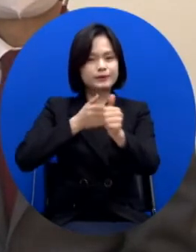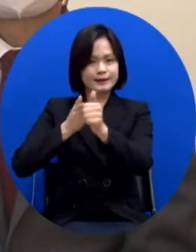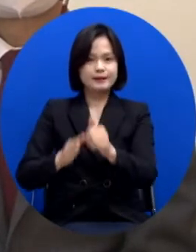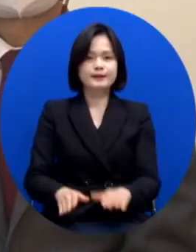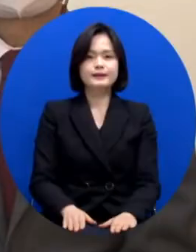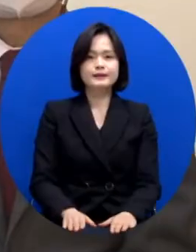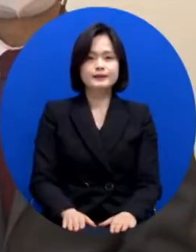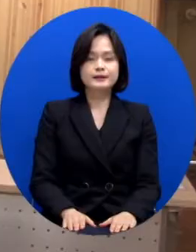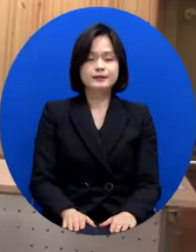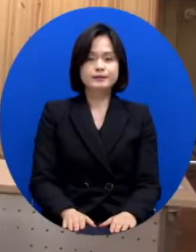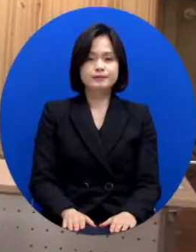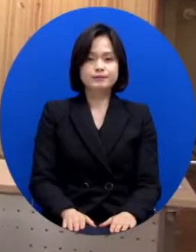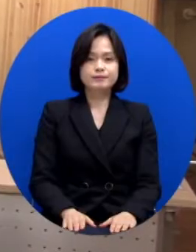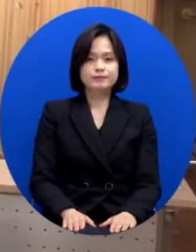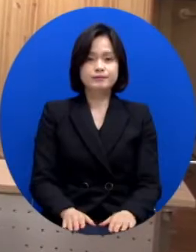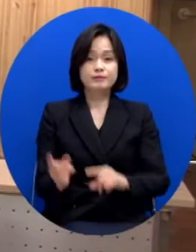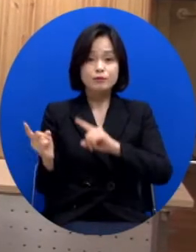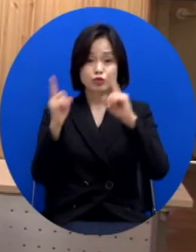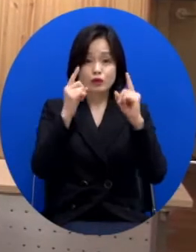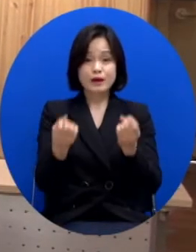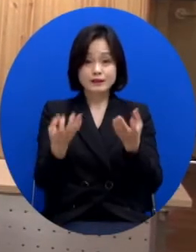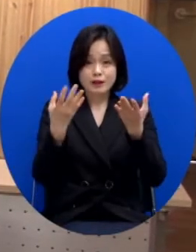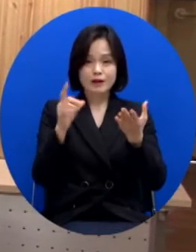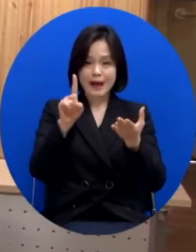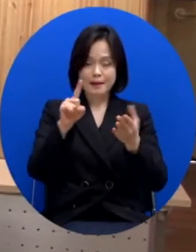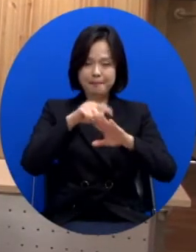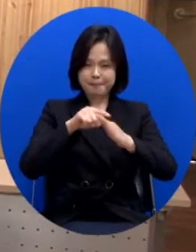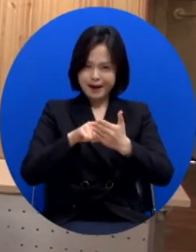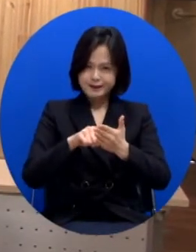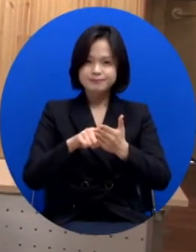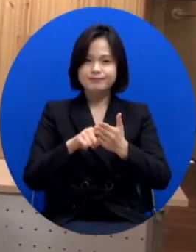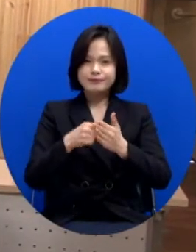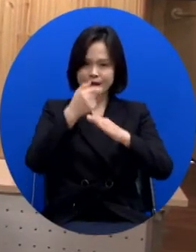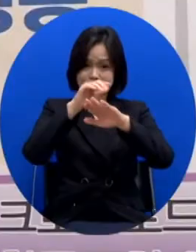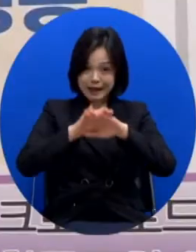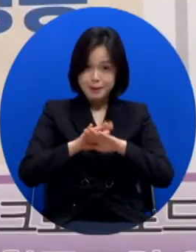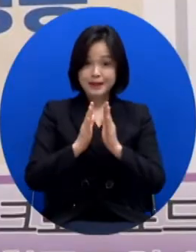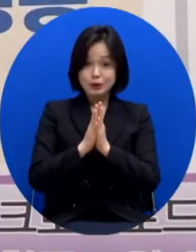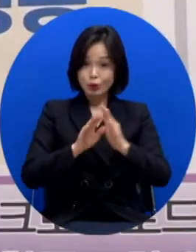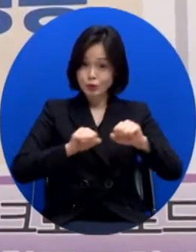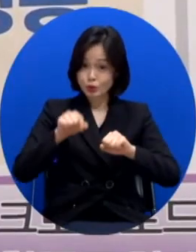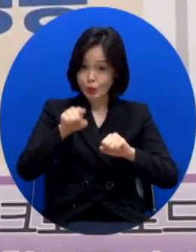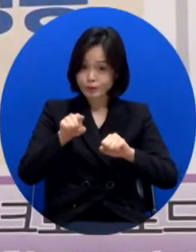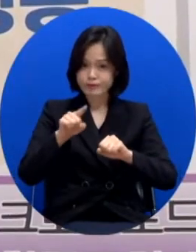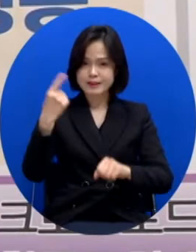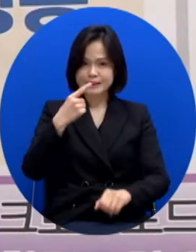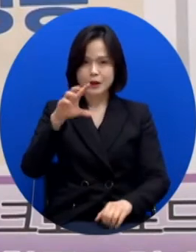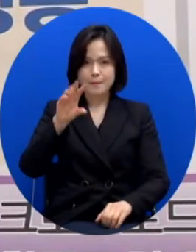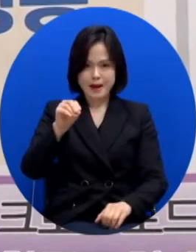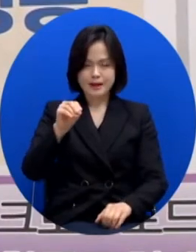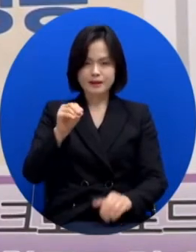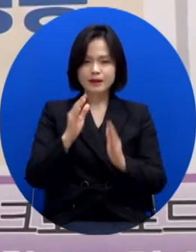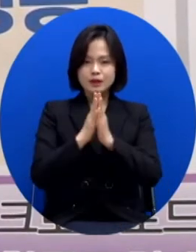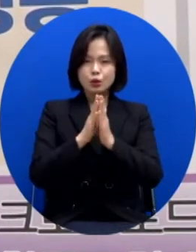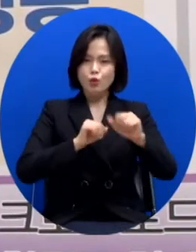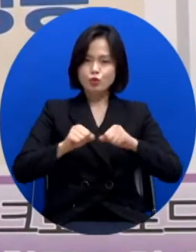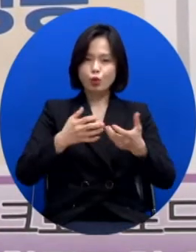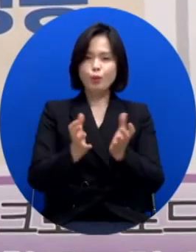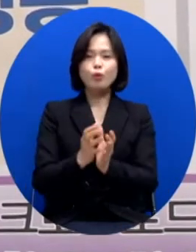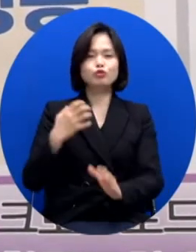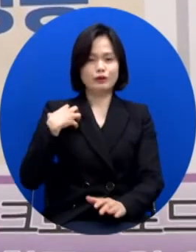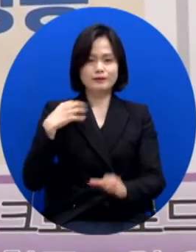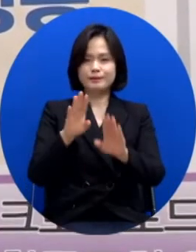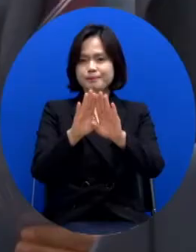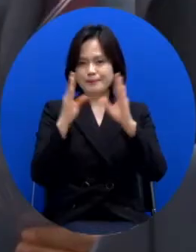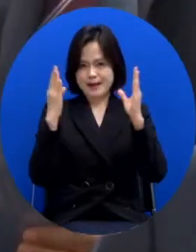한마음 기도 행동은 한국교회에 1천만 기도 운동 본부 주관으로 한국교회연합 을 비롯해 세계 한국인 기독교 총연합회